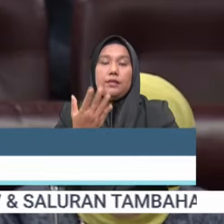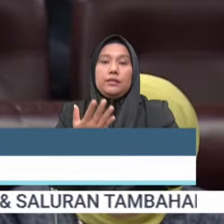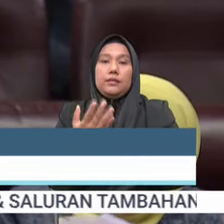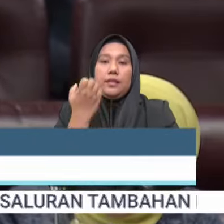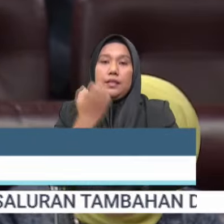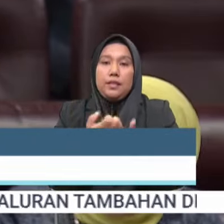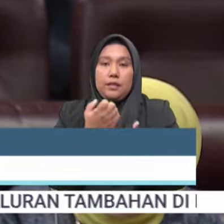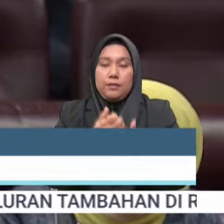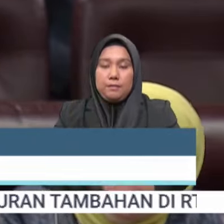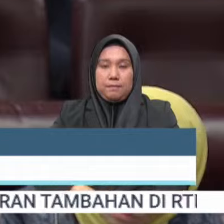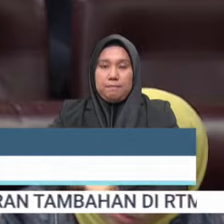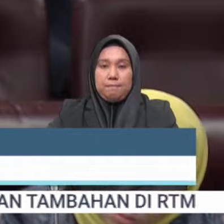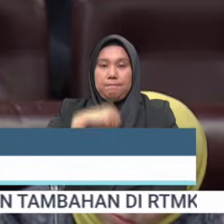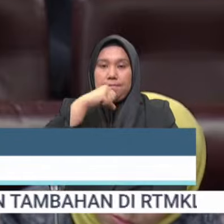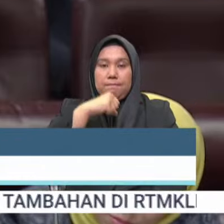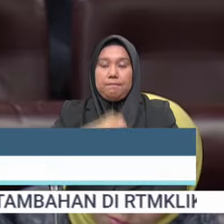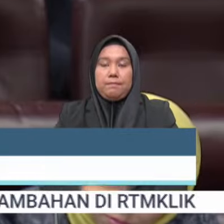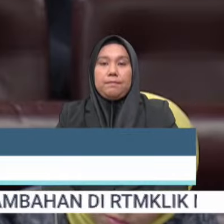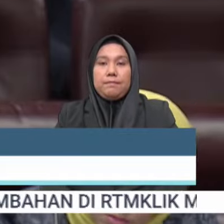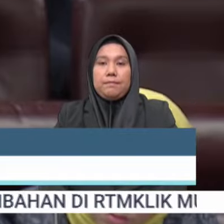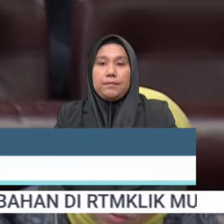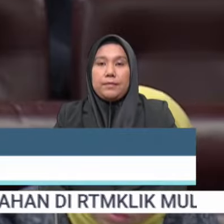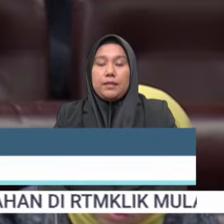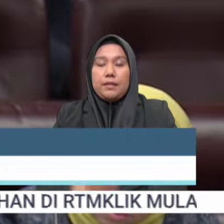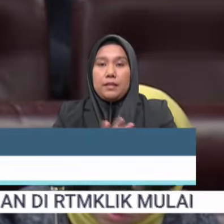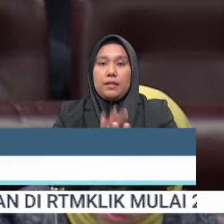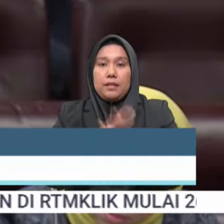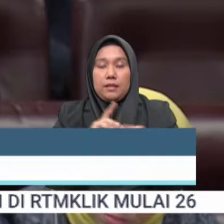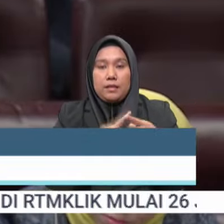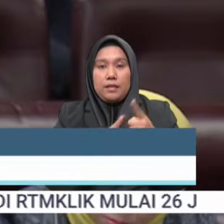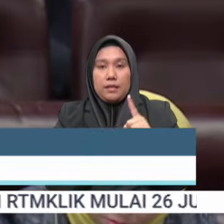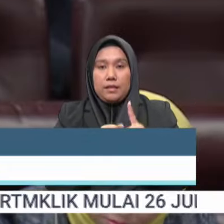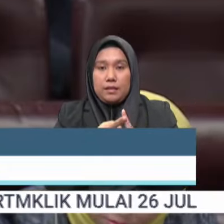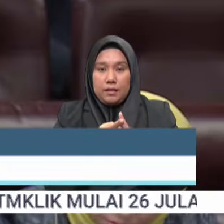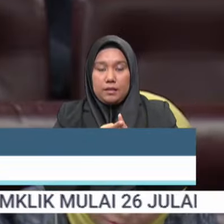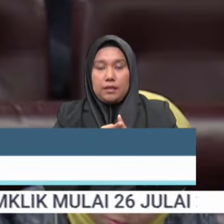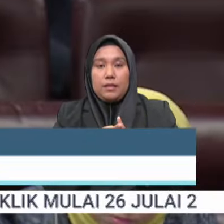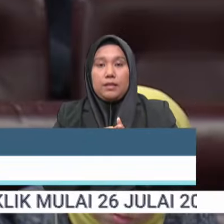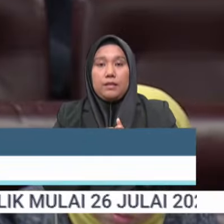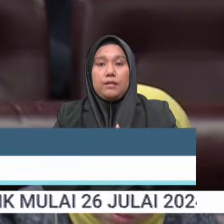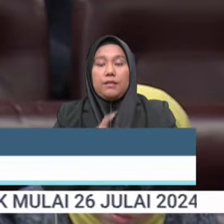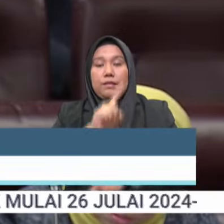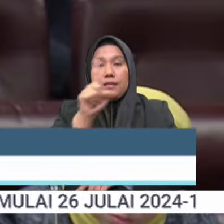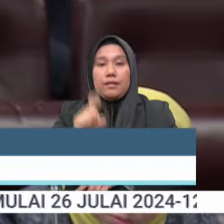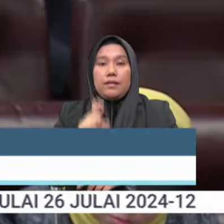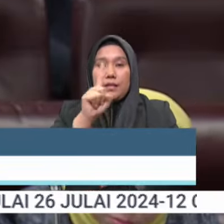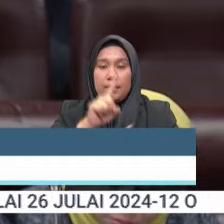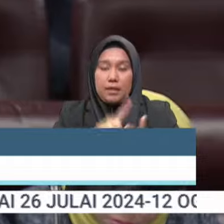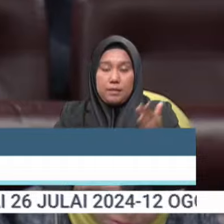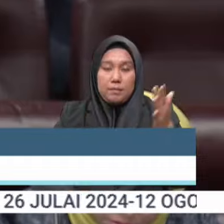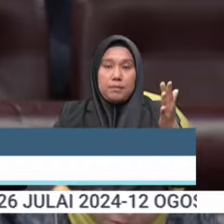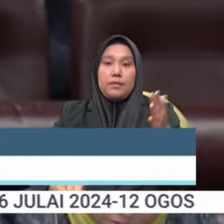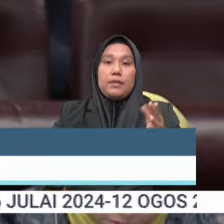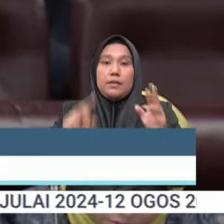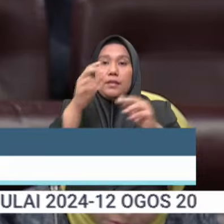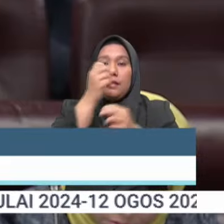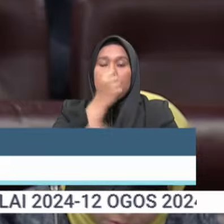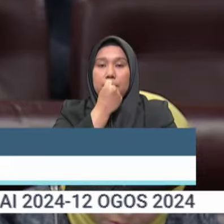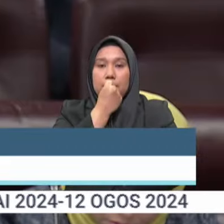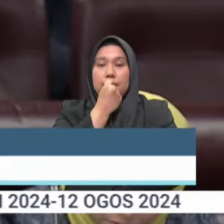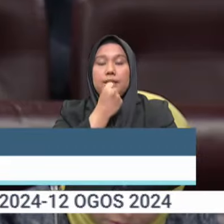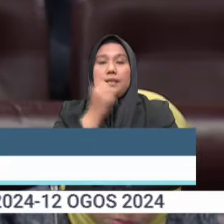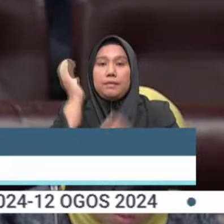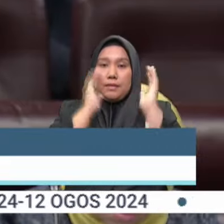Ramai rakan-rakan sejawat saya bertanya apa rahsianya Malaysia. Dalam suku pertama kita tumbuh pertumbuhan